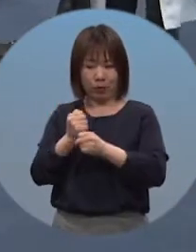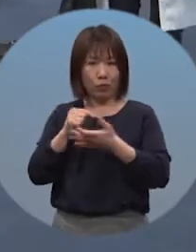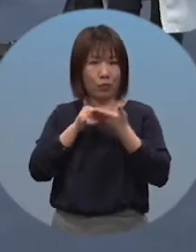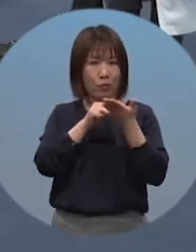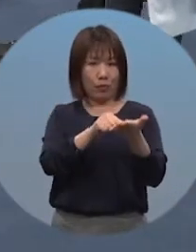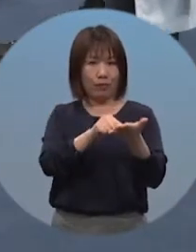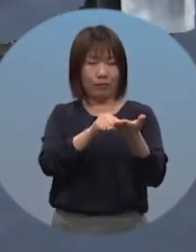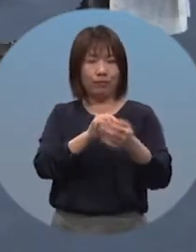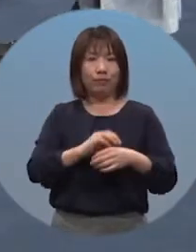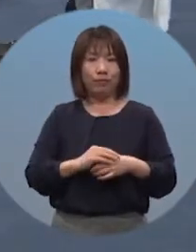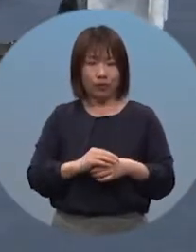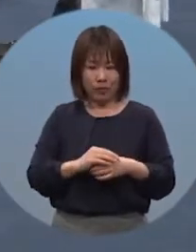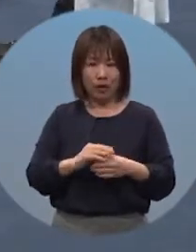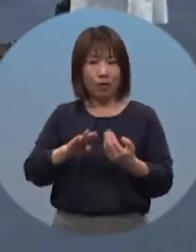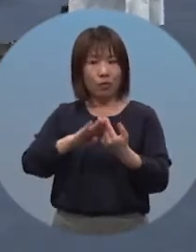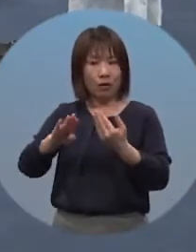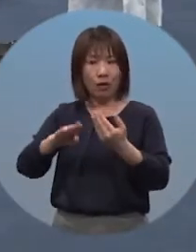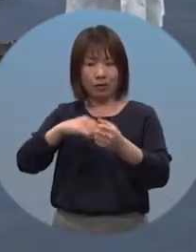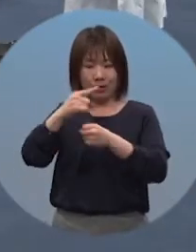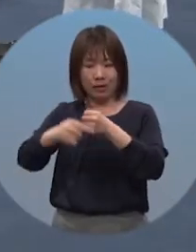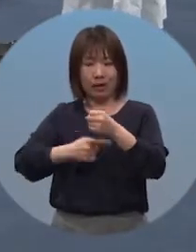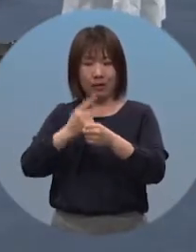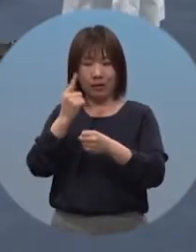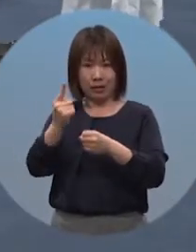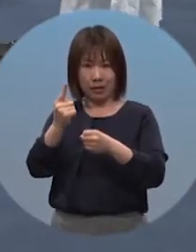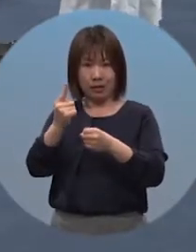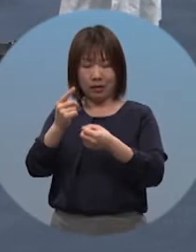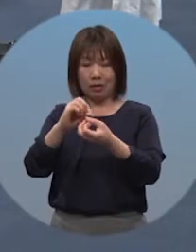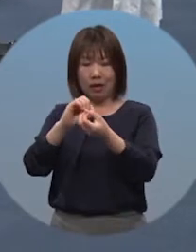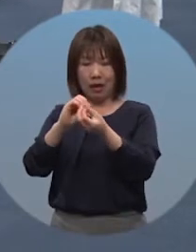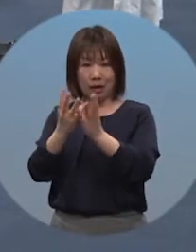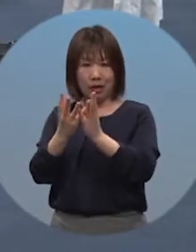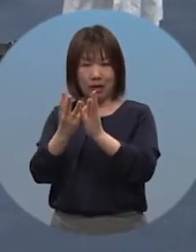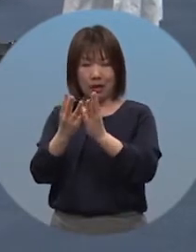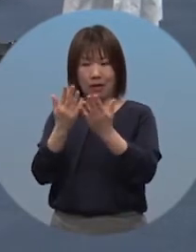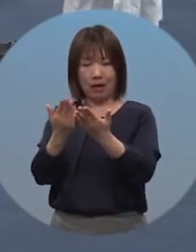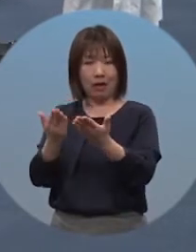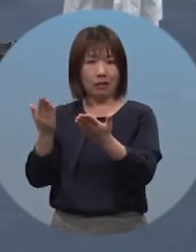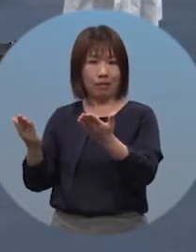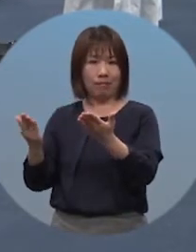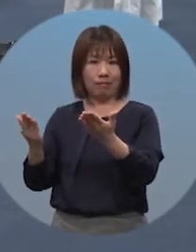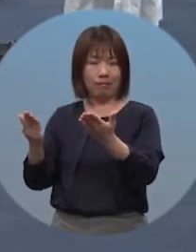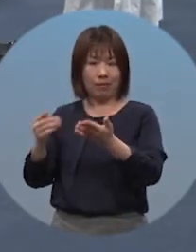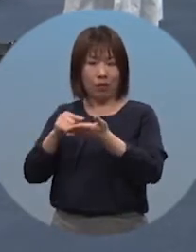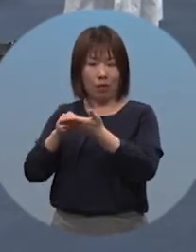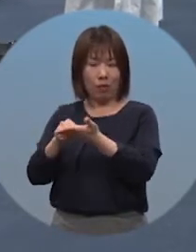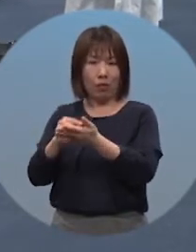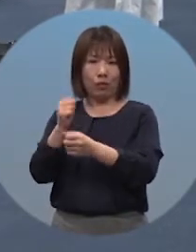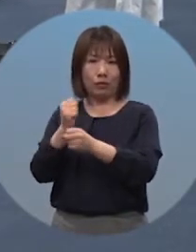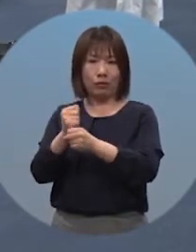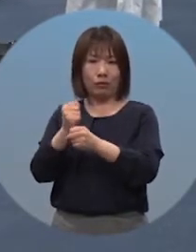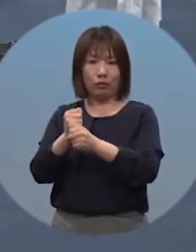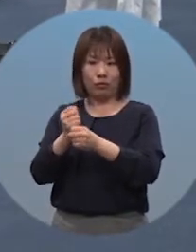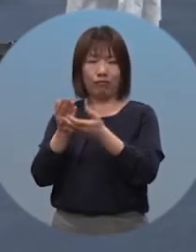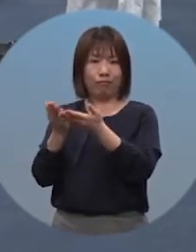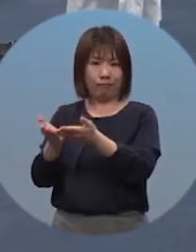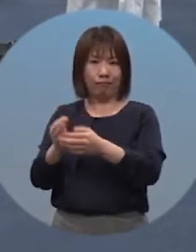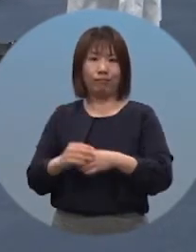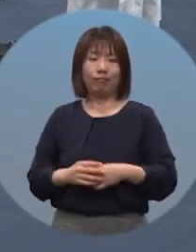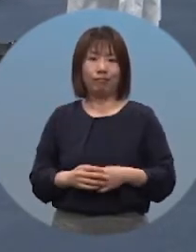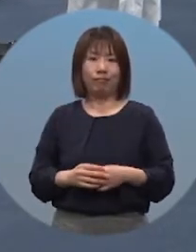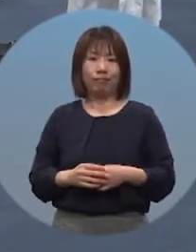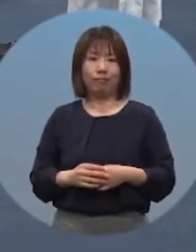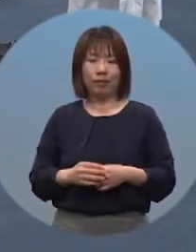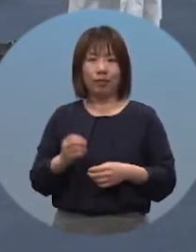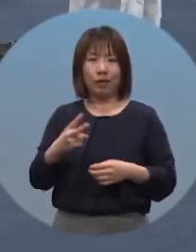全部の村を家庭年に1回したり研修旅行に行ったりのコロナでね